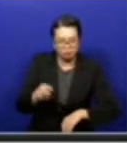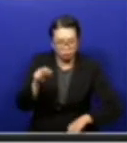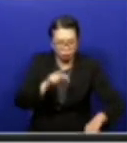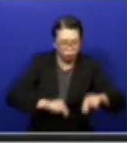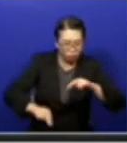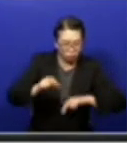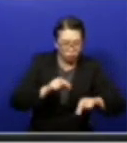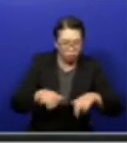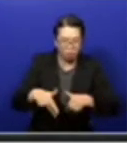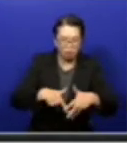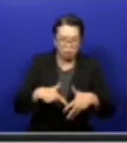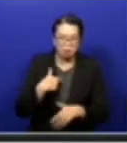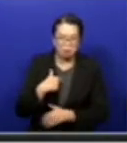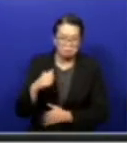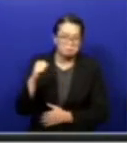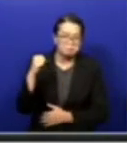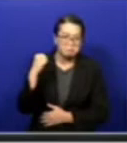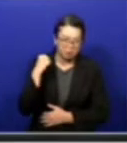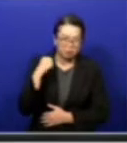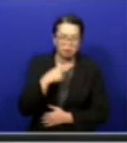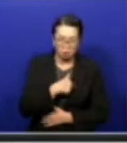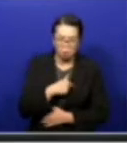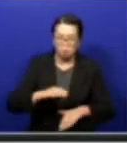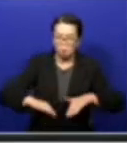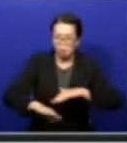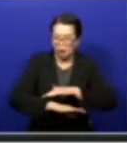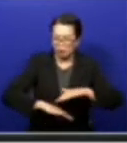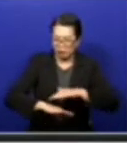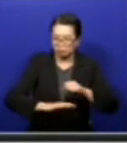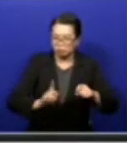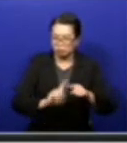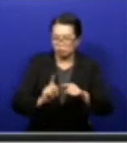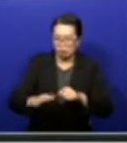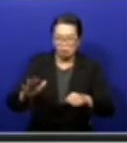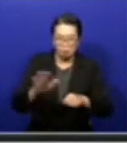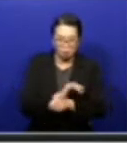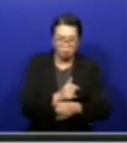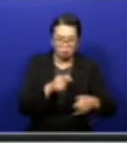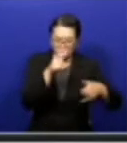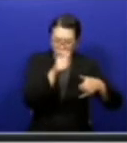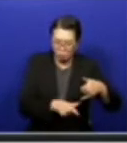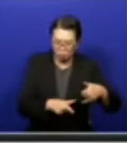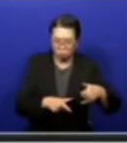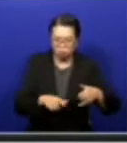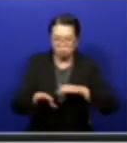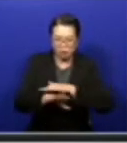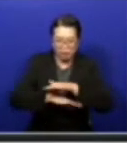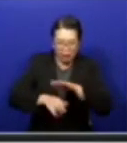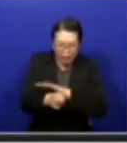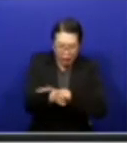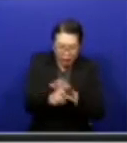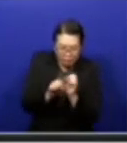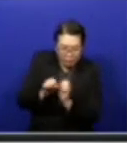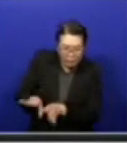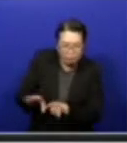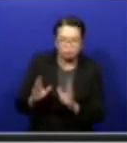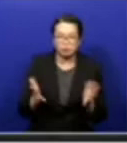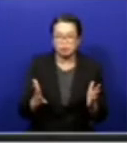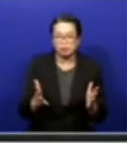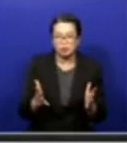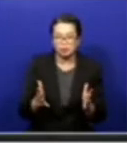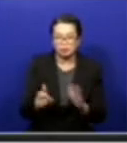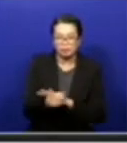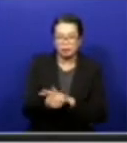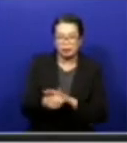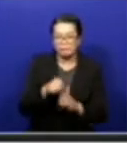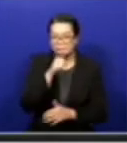เกิดความมั่นใจมีพยานหลักฐานครบพยานหลักฐานไม่ถูกทิ้งเหมือนท่านที่อภิปรายท่านแรก